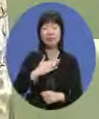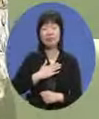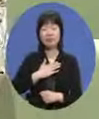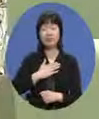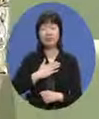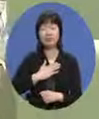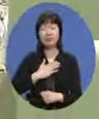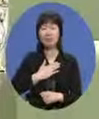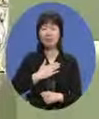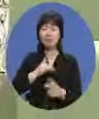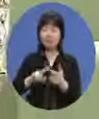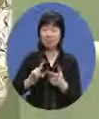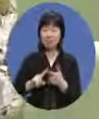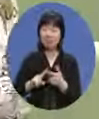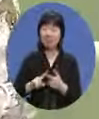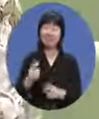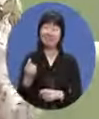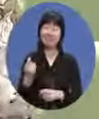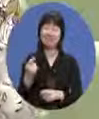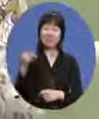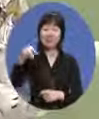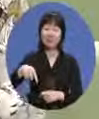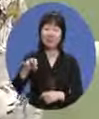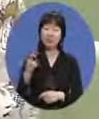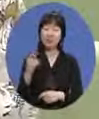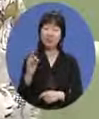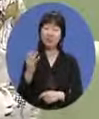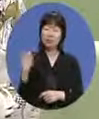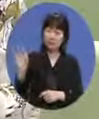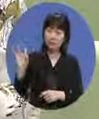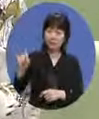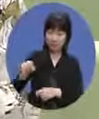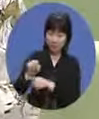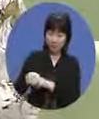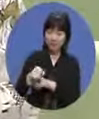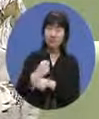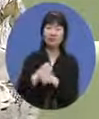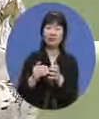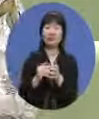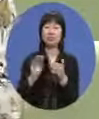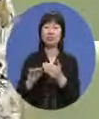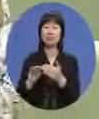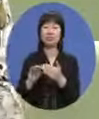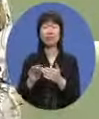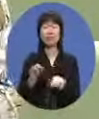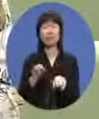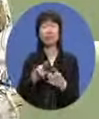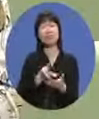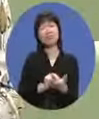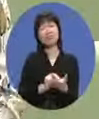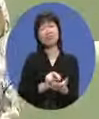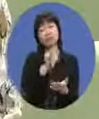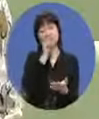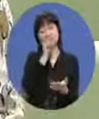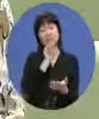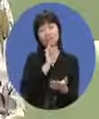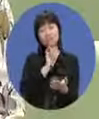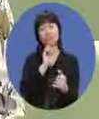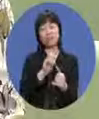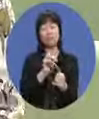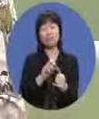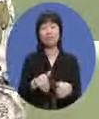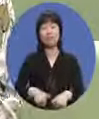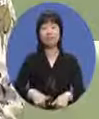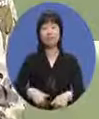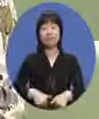알겠다. 요게 수용이죠. 요거를 수용해주고 인정해준 다음에 그래도 이것이 문제가 있다는 얘기는 해줘야 돼요. 네.